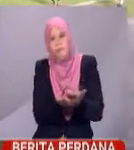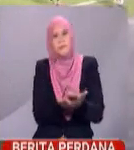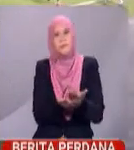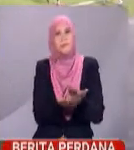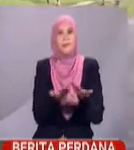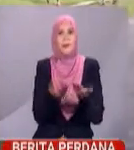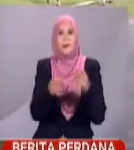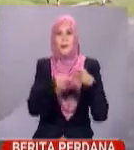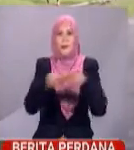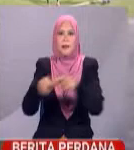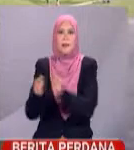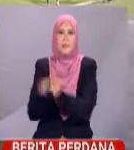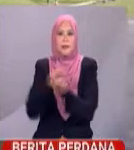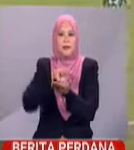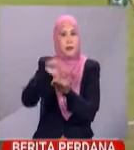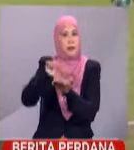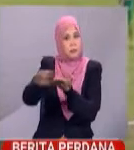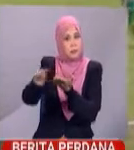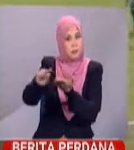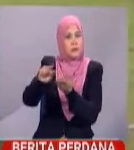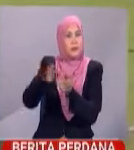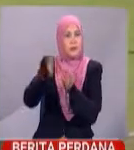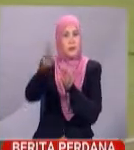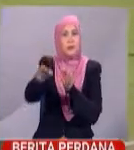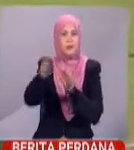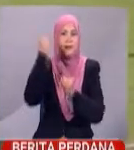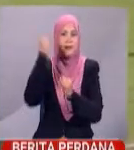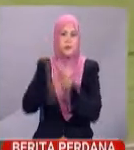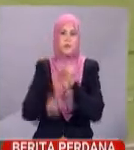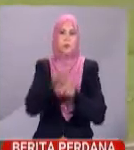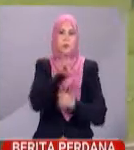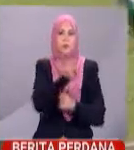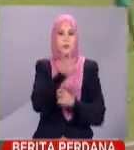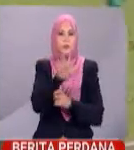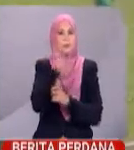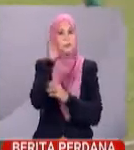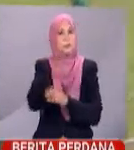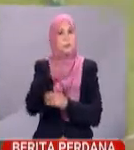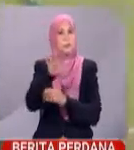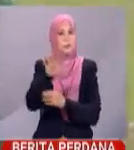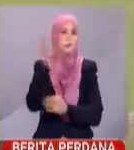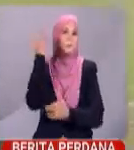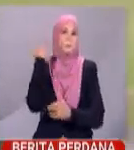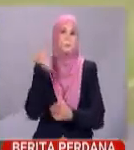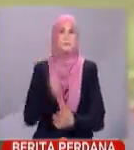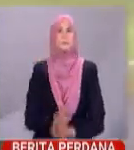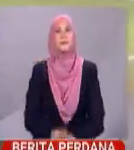tunggakan gaji pemain berkenaan yang berakhir 23.mei lalu